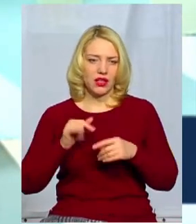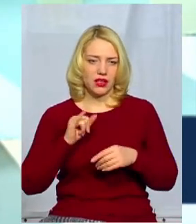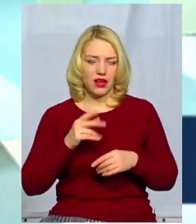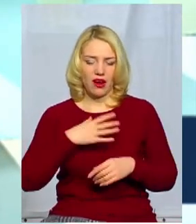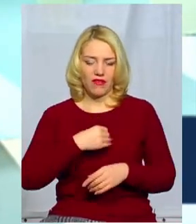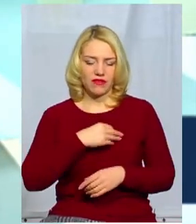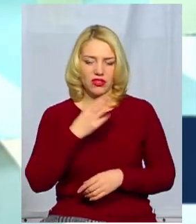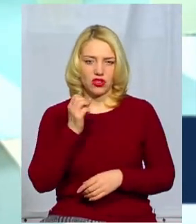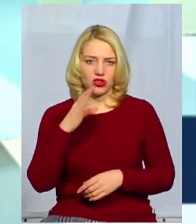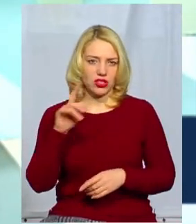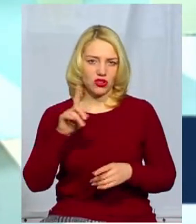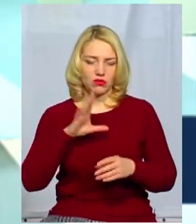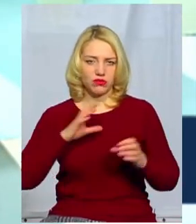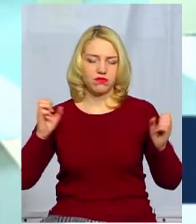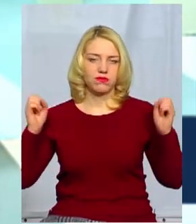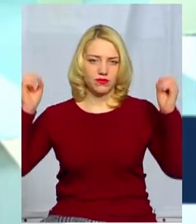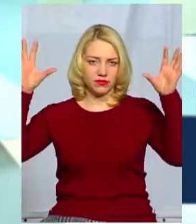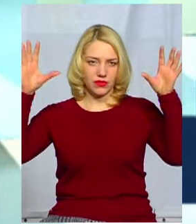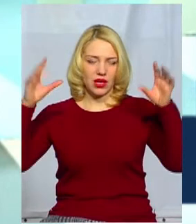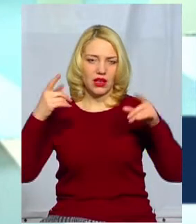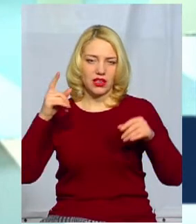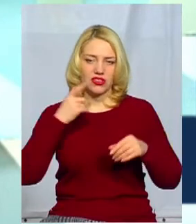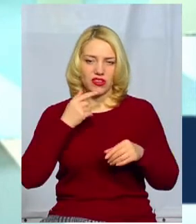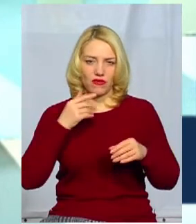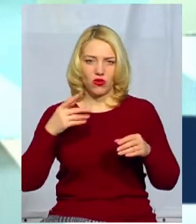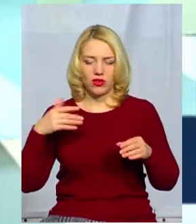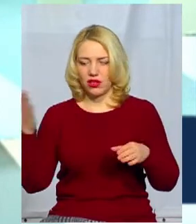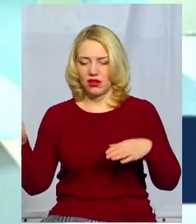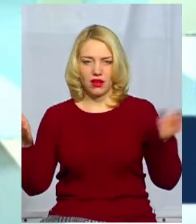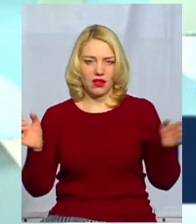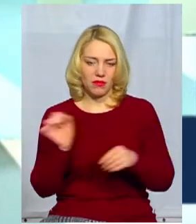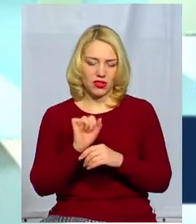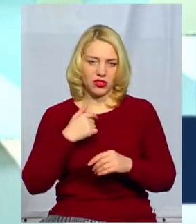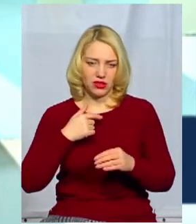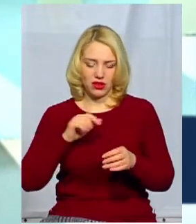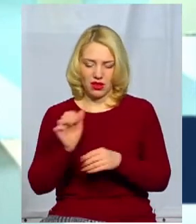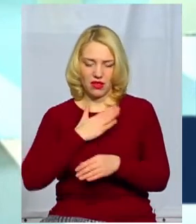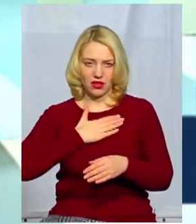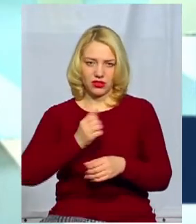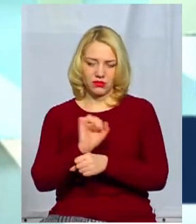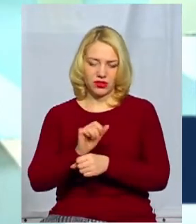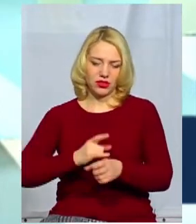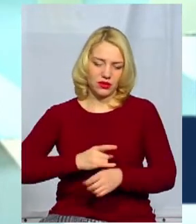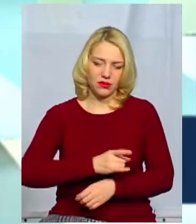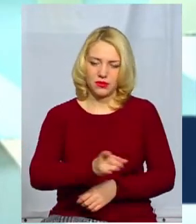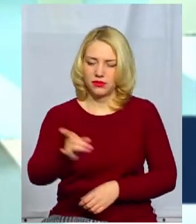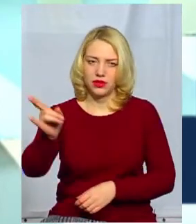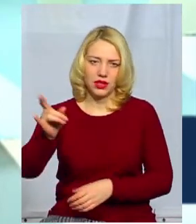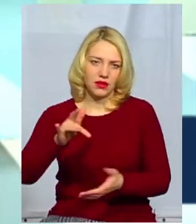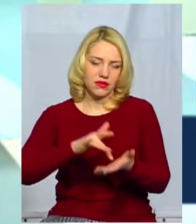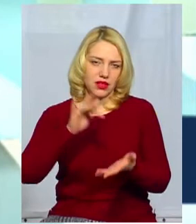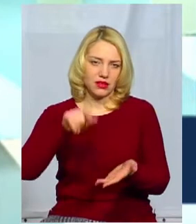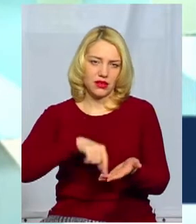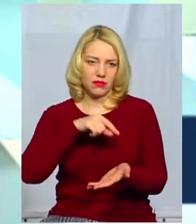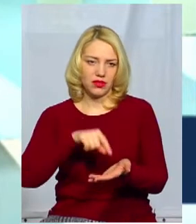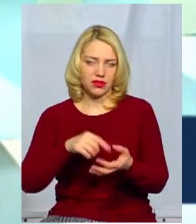шосе, вмикався би червоний сигнал, і таким чином ми могли б безперешкодно виїхати і далі потрапити в центр міста,